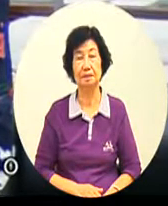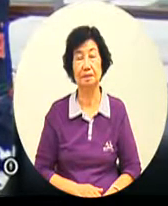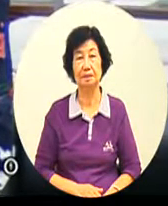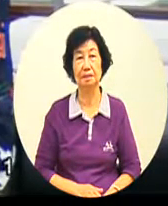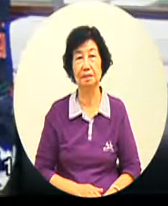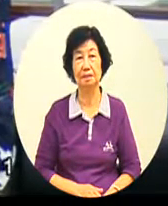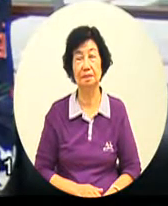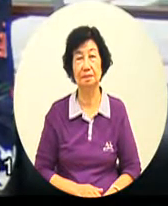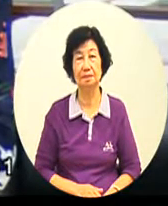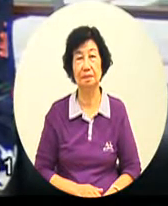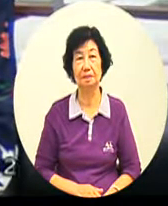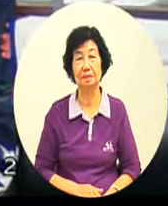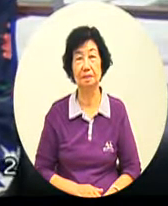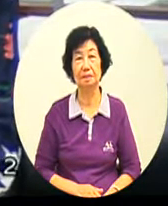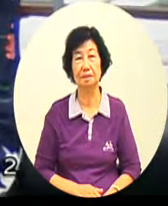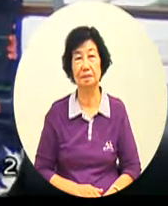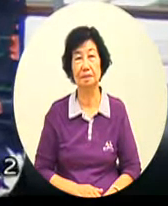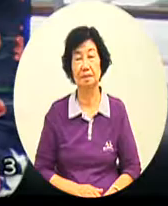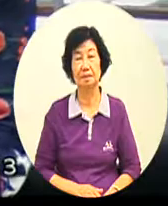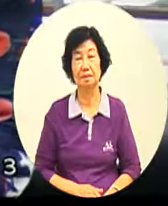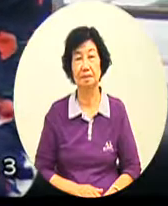他自己停掉，到底怎么样？